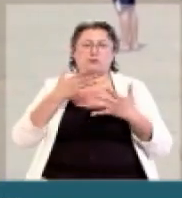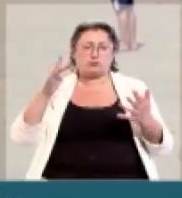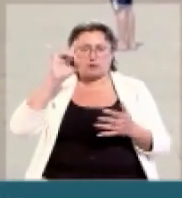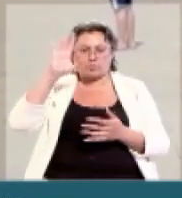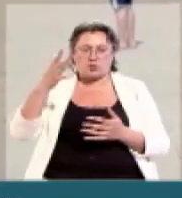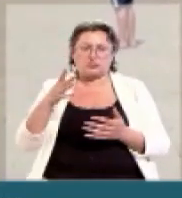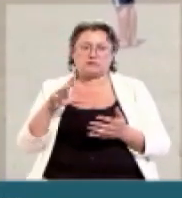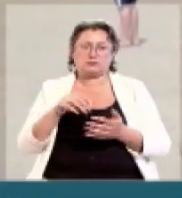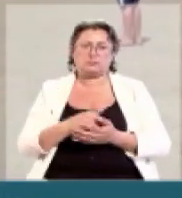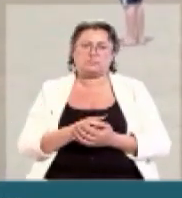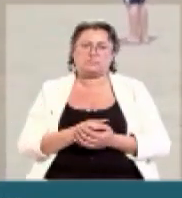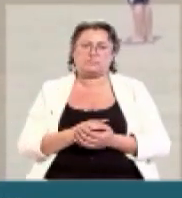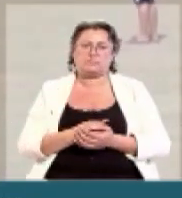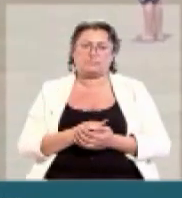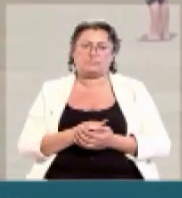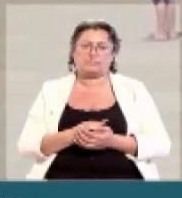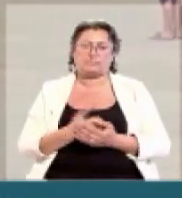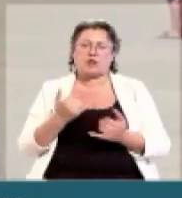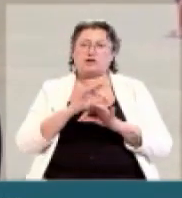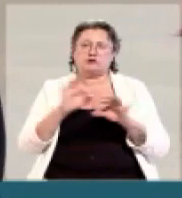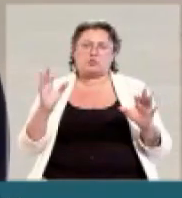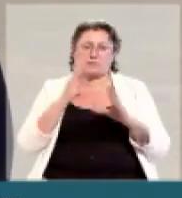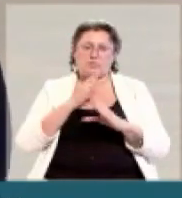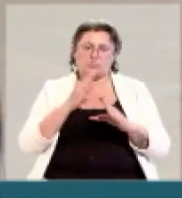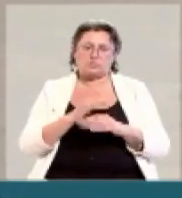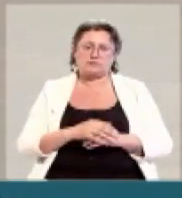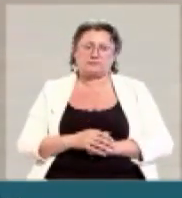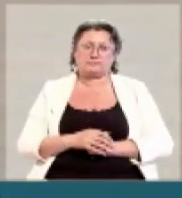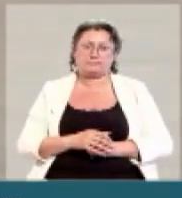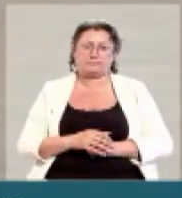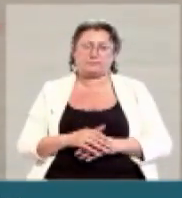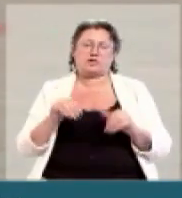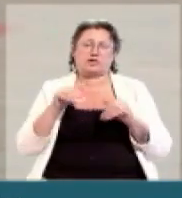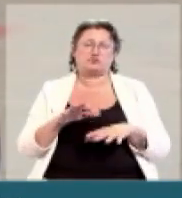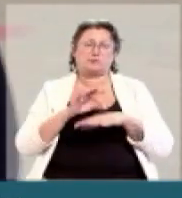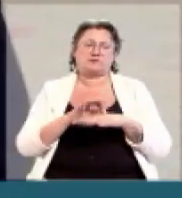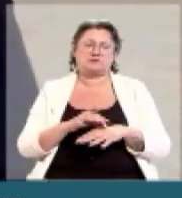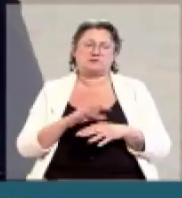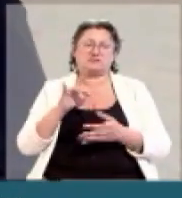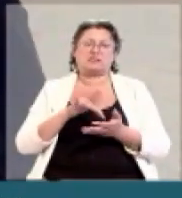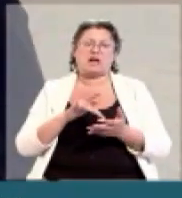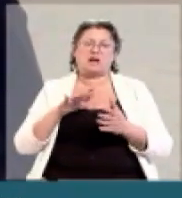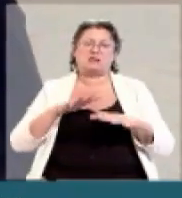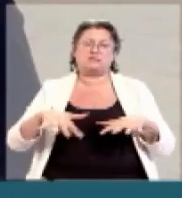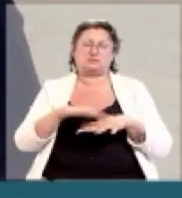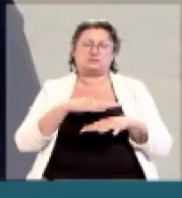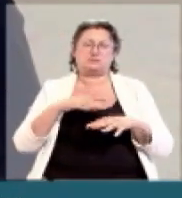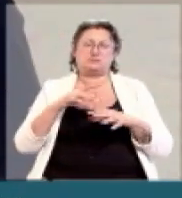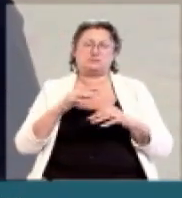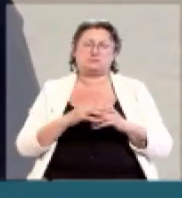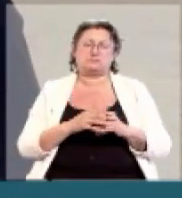среди юношей. Сегодня отличная погода. Решили провести на центральном стадионе под открытым